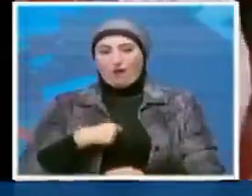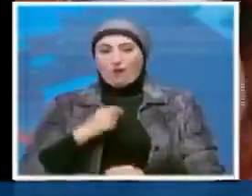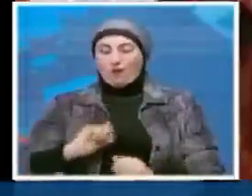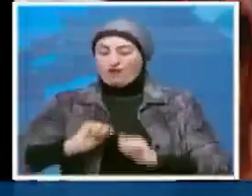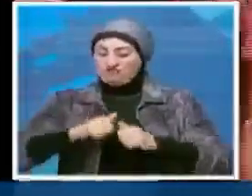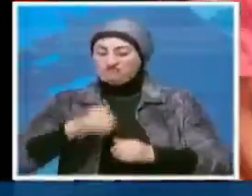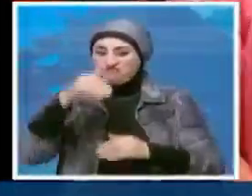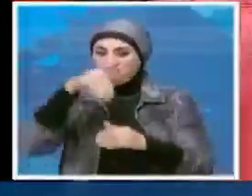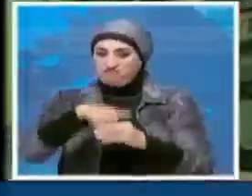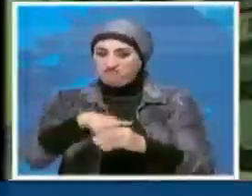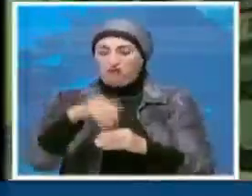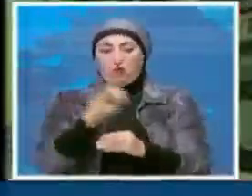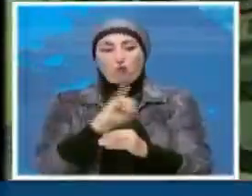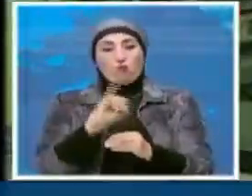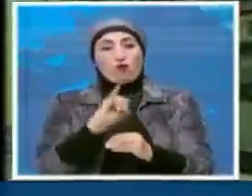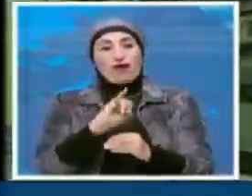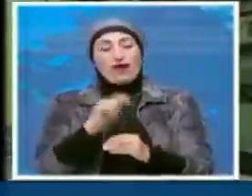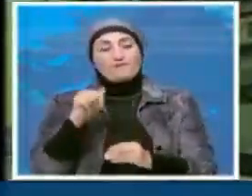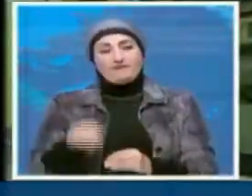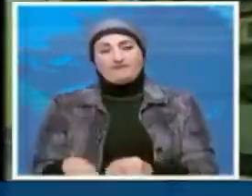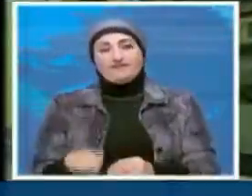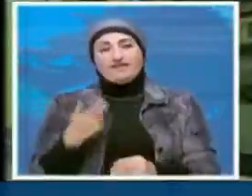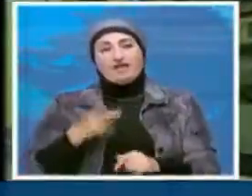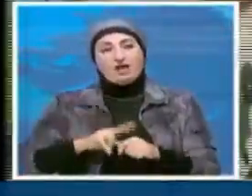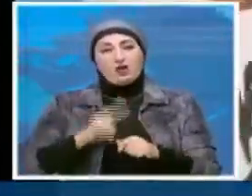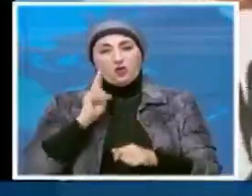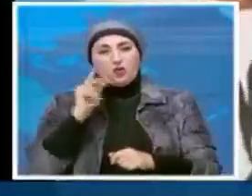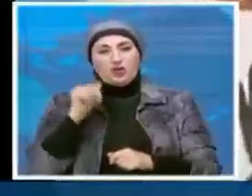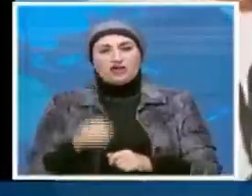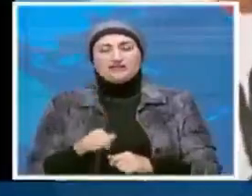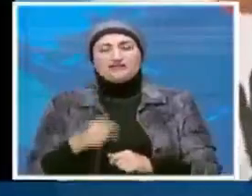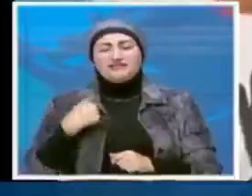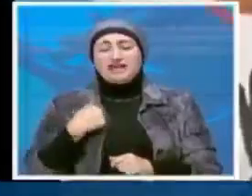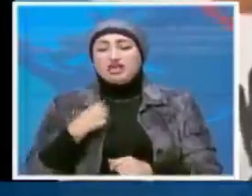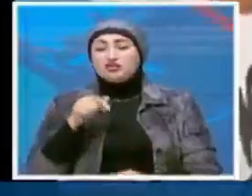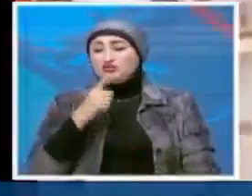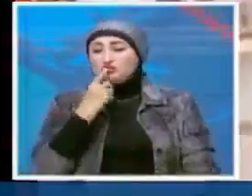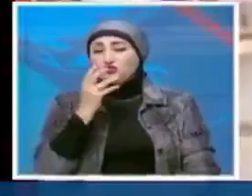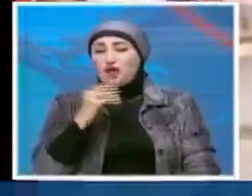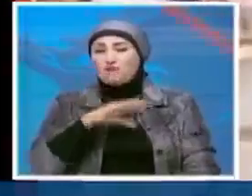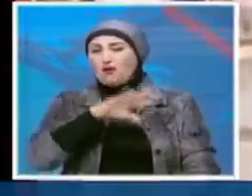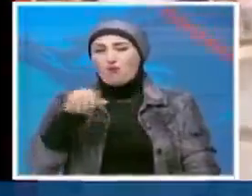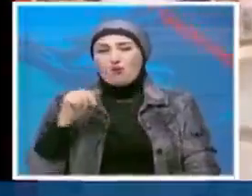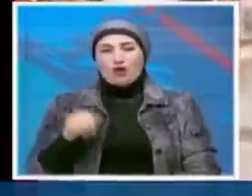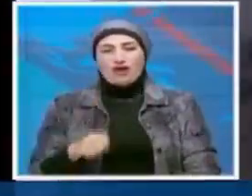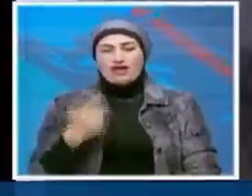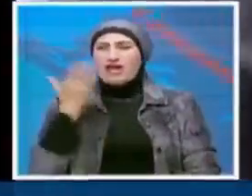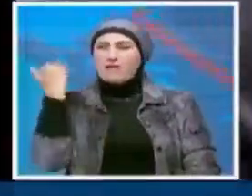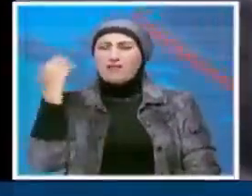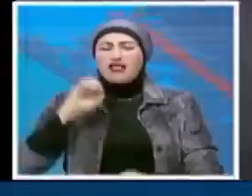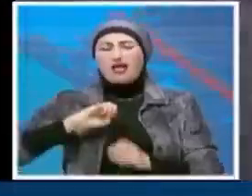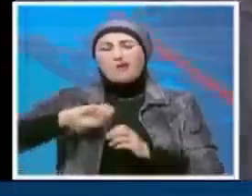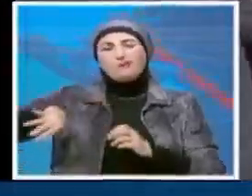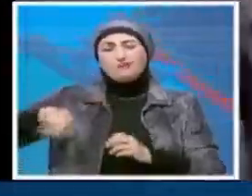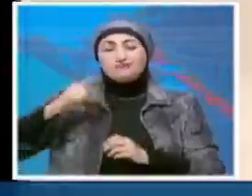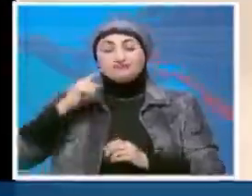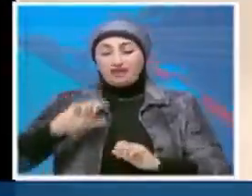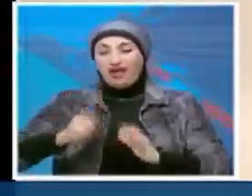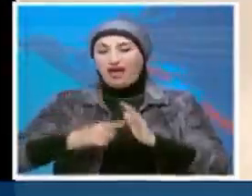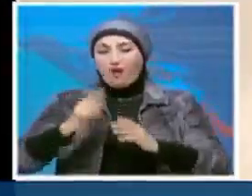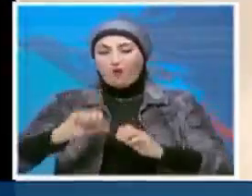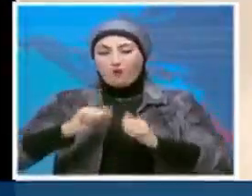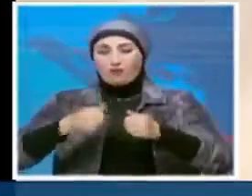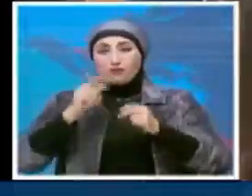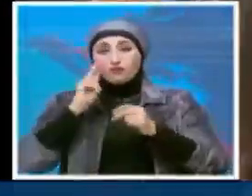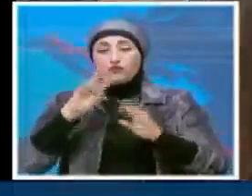مؤثر وفارق. فمحى ذلك تهميش شعر به الشباب وغيرهم لعقود طوال، وليثبتوا